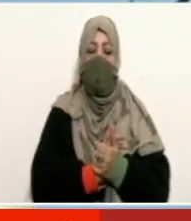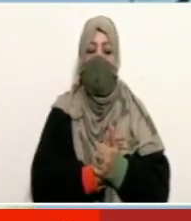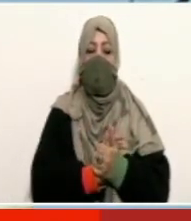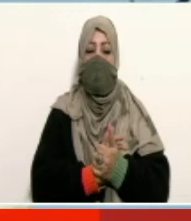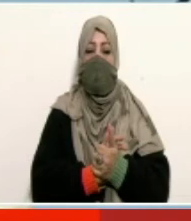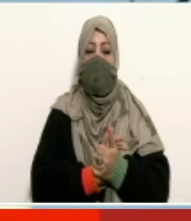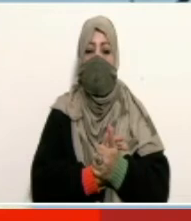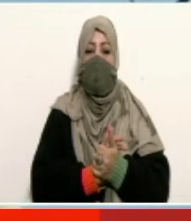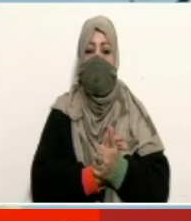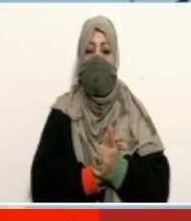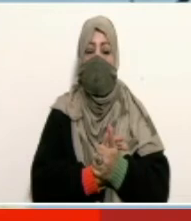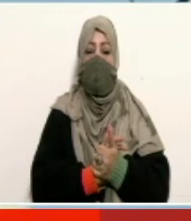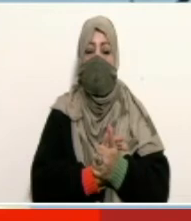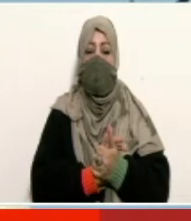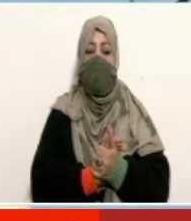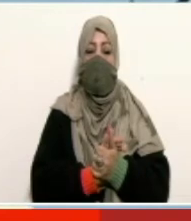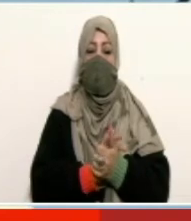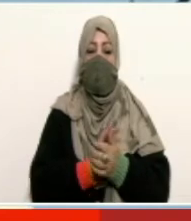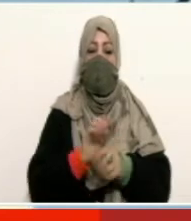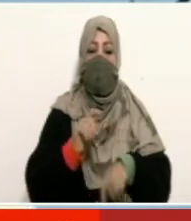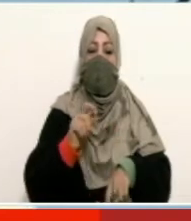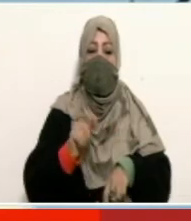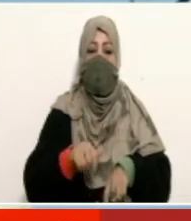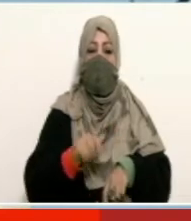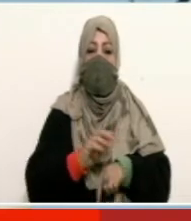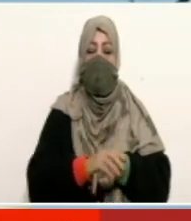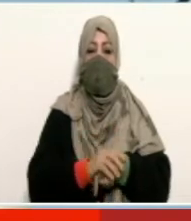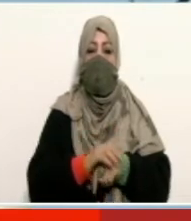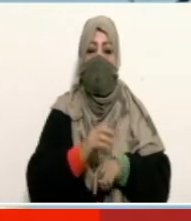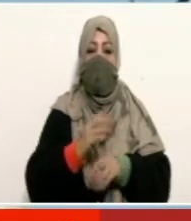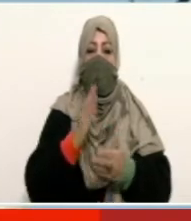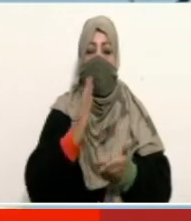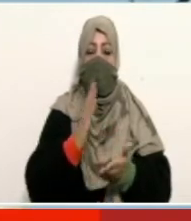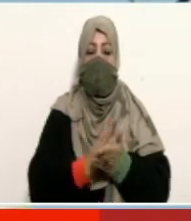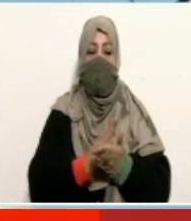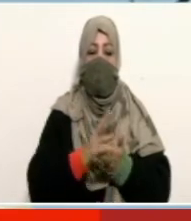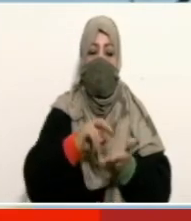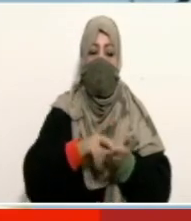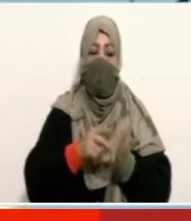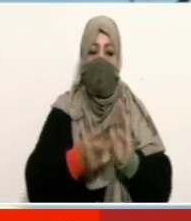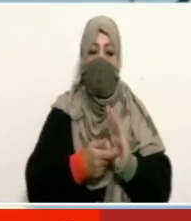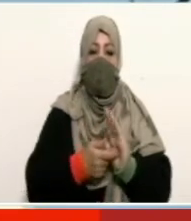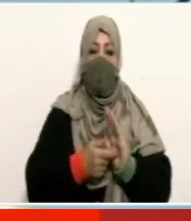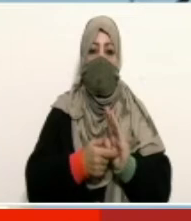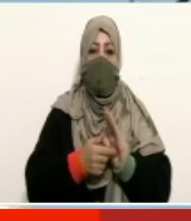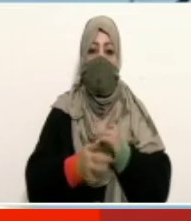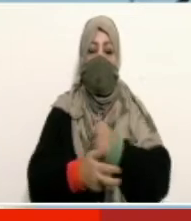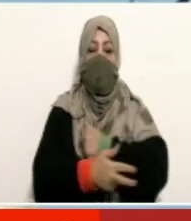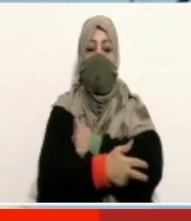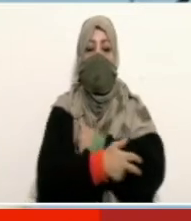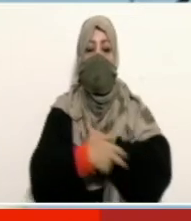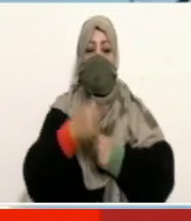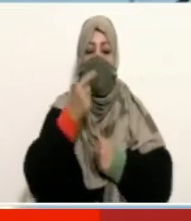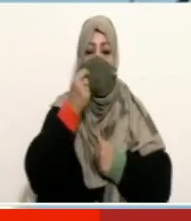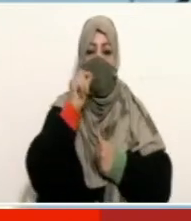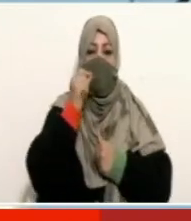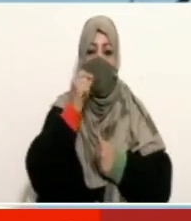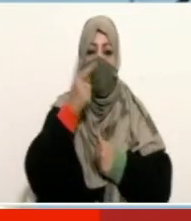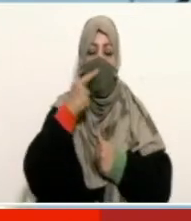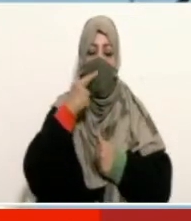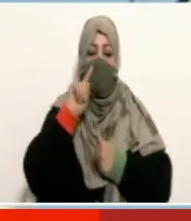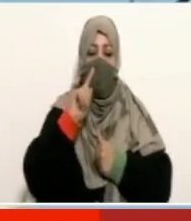فعندنا إذا بقيت عندنا مسألة زكاة الزيتون التي يعني كنت شرعته في الحديث عنه وربما انقطع